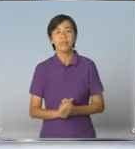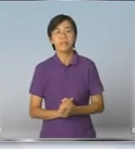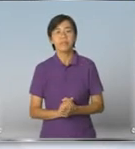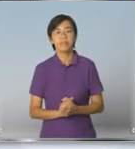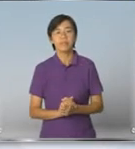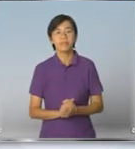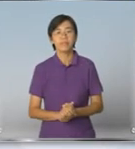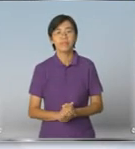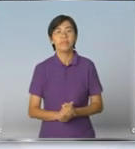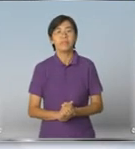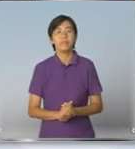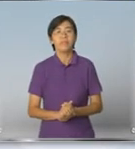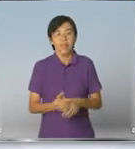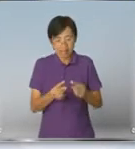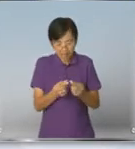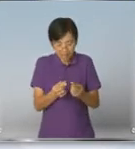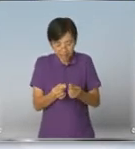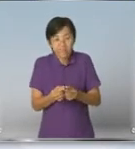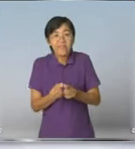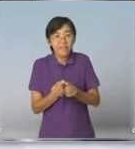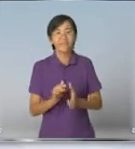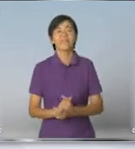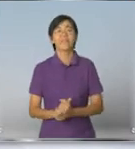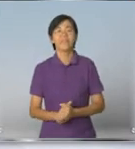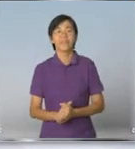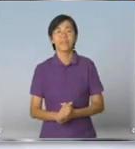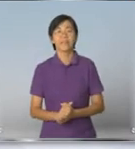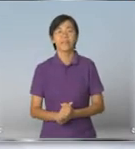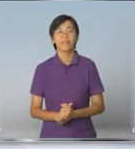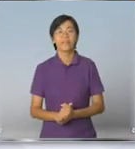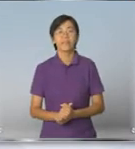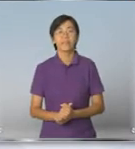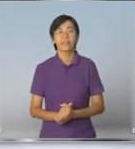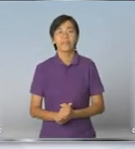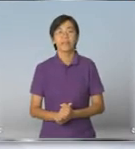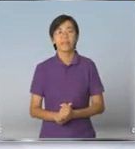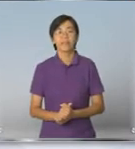ไหมฮะ ใช่แล้วก็แผ่ออกมา ครับ